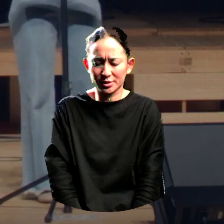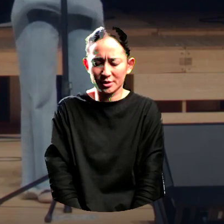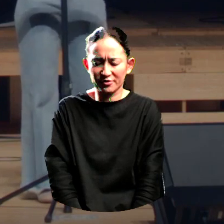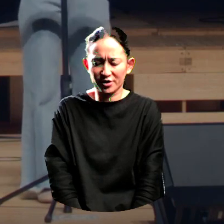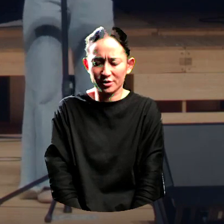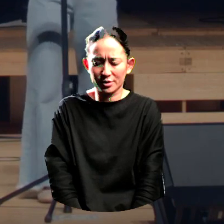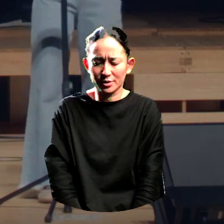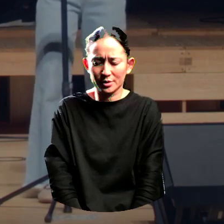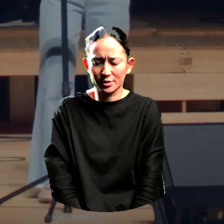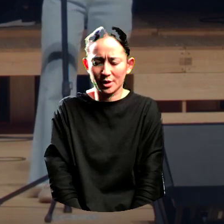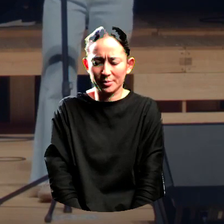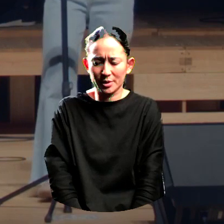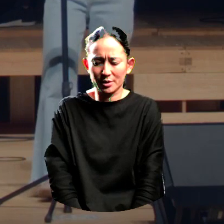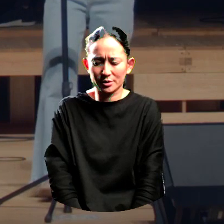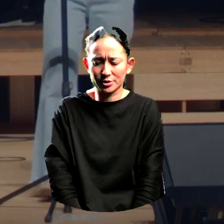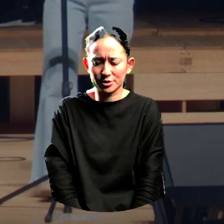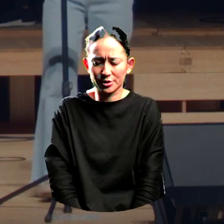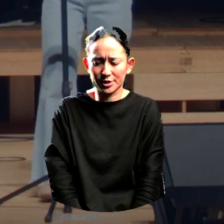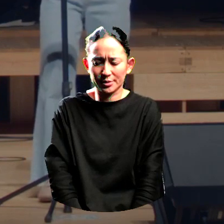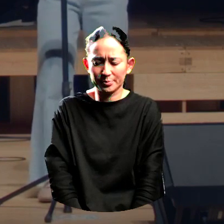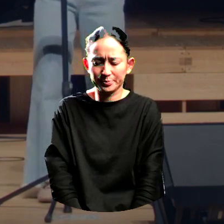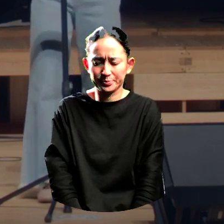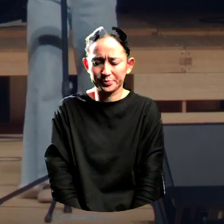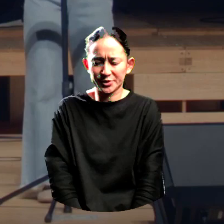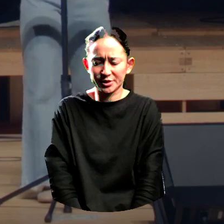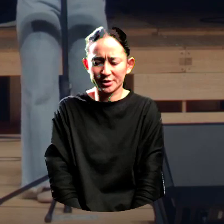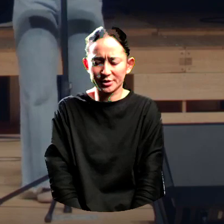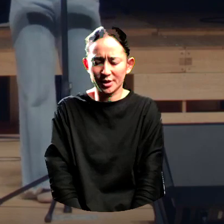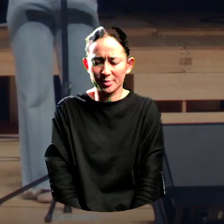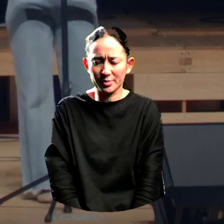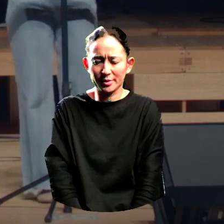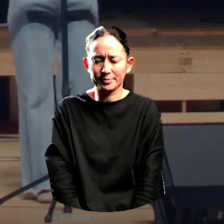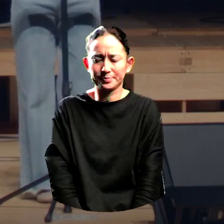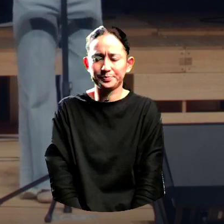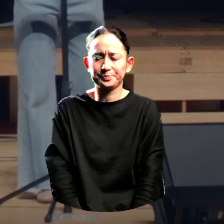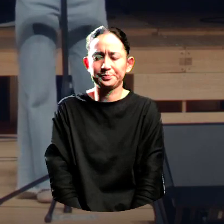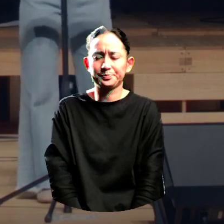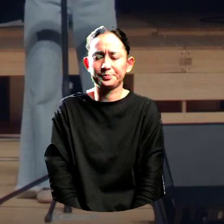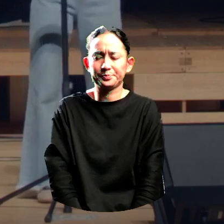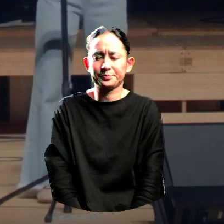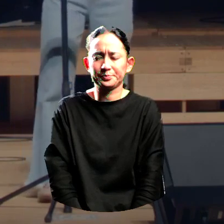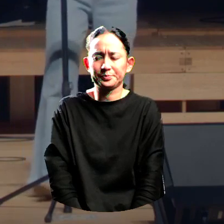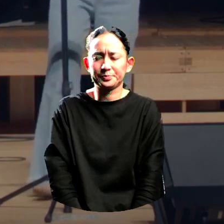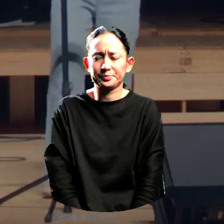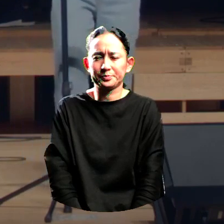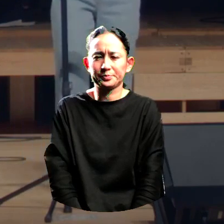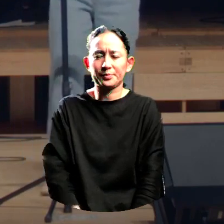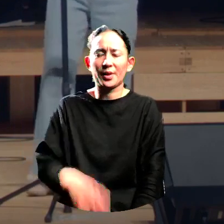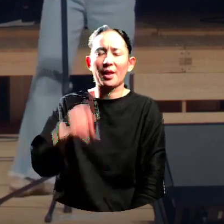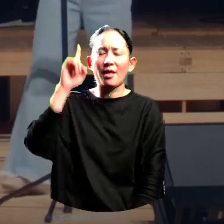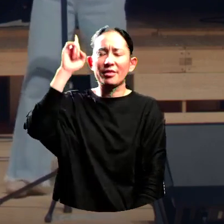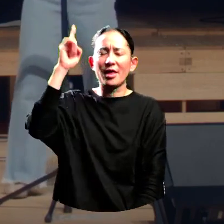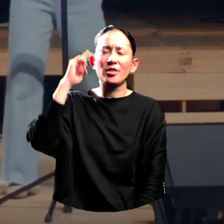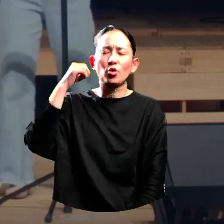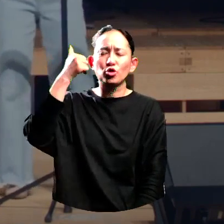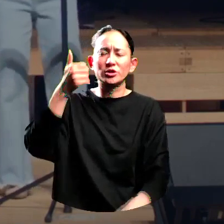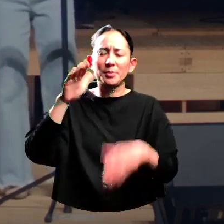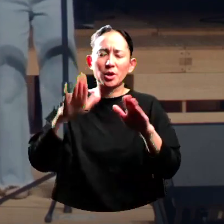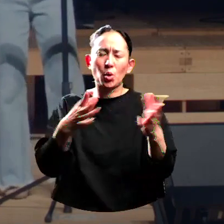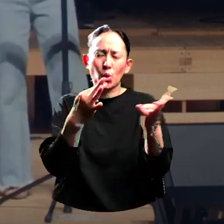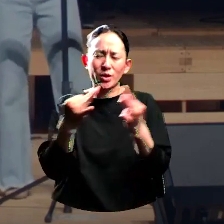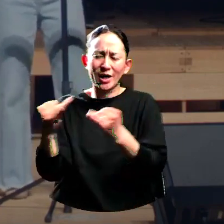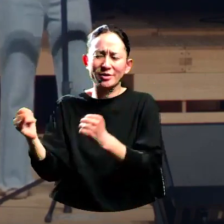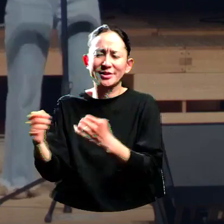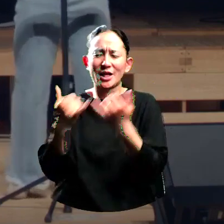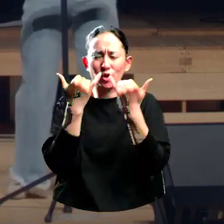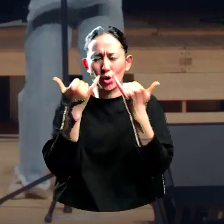Savior. I belong to Him. In Jesus' name I pray. 天のお父様、今日たくさんの手